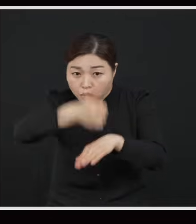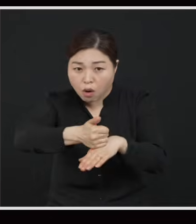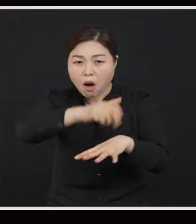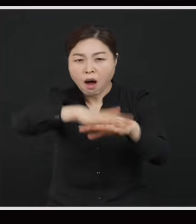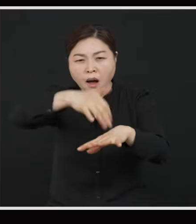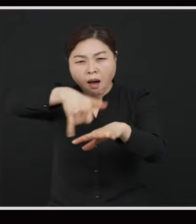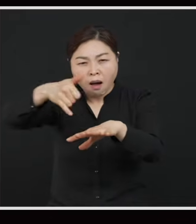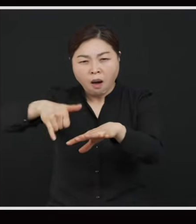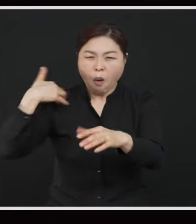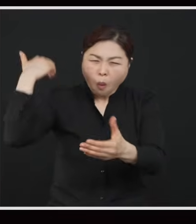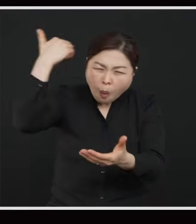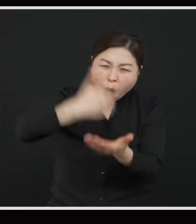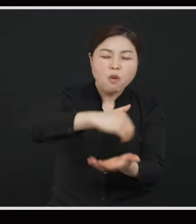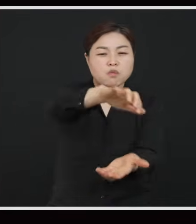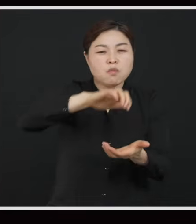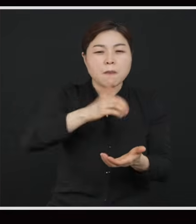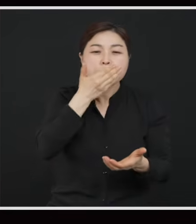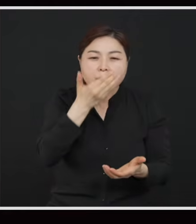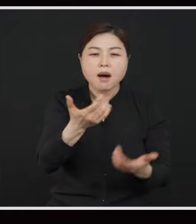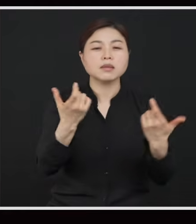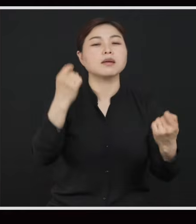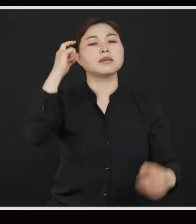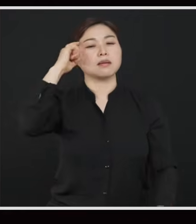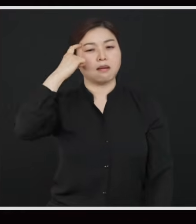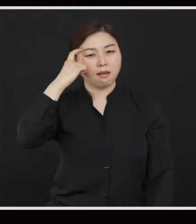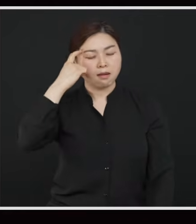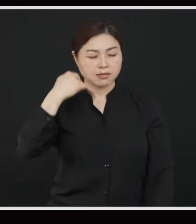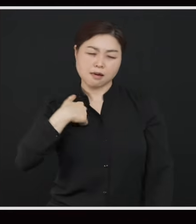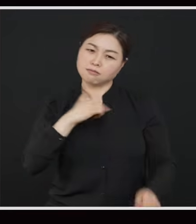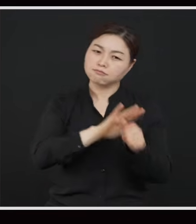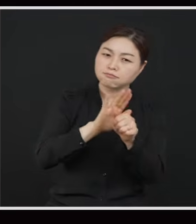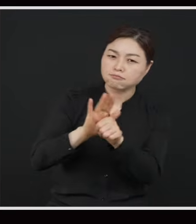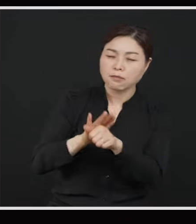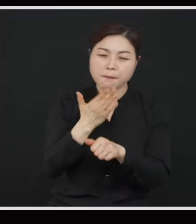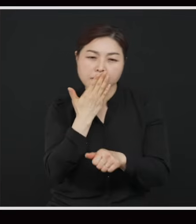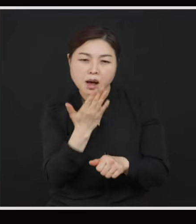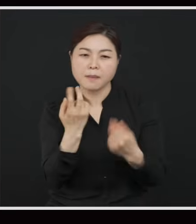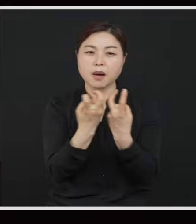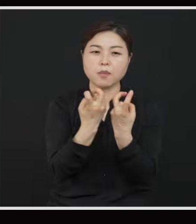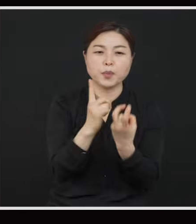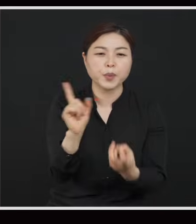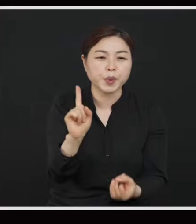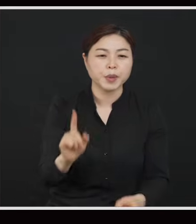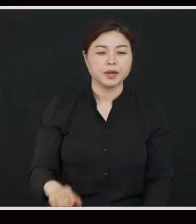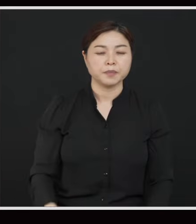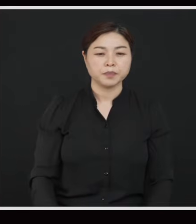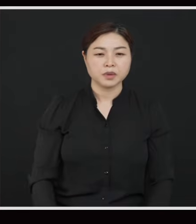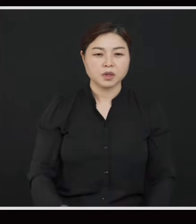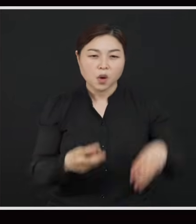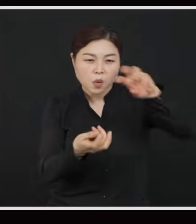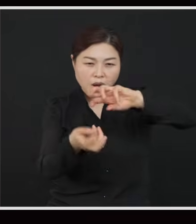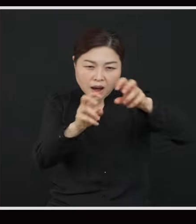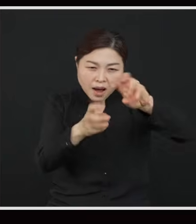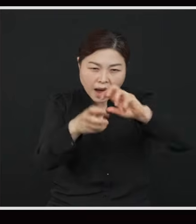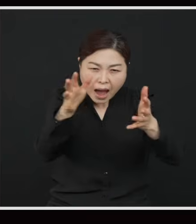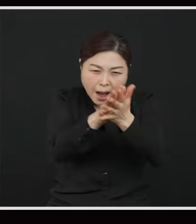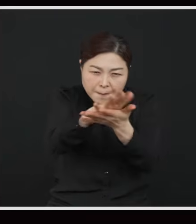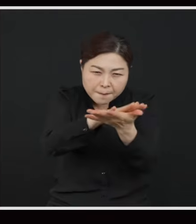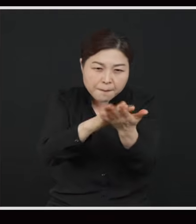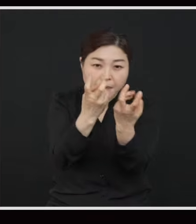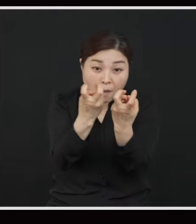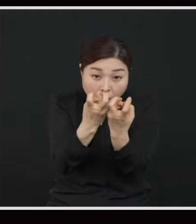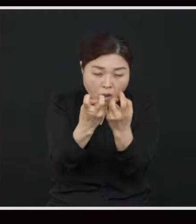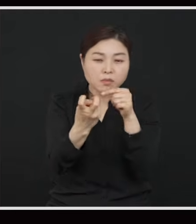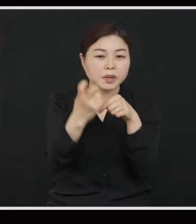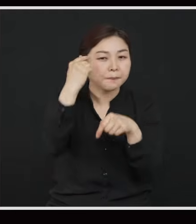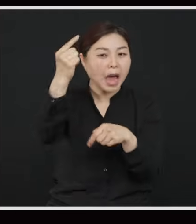농업 생산성이 늘어날 수 있는데 내가 기여를 할 수 있는 게 뭐가 있나. 그래서 화학 비료 합성법을